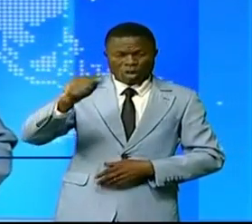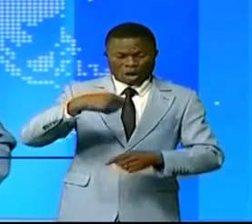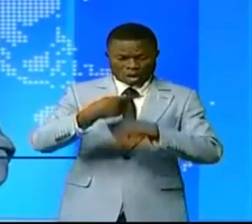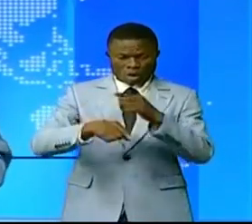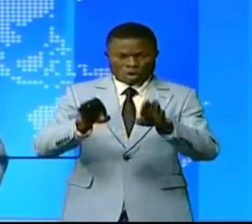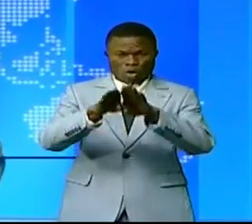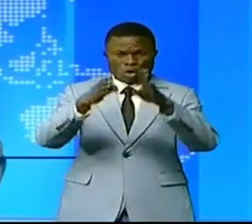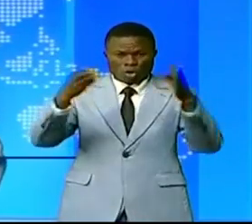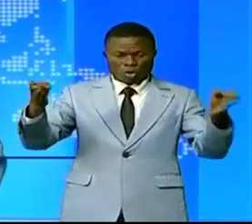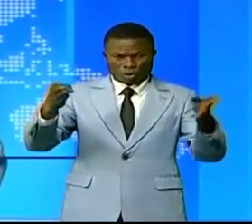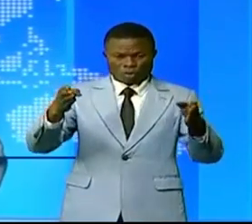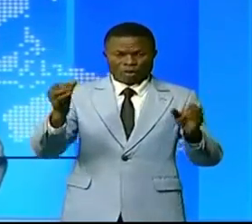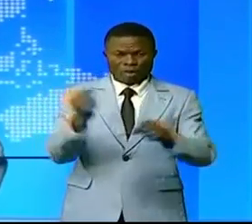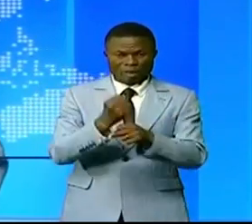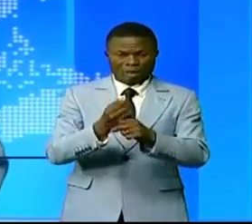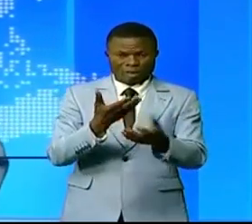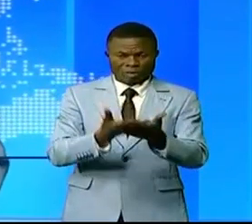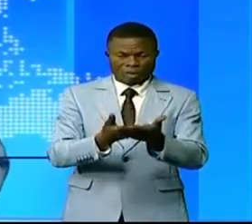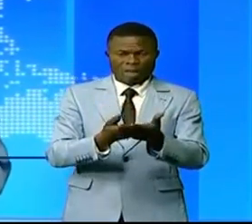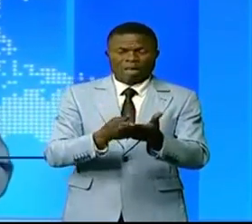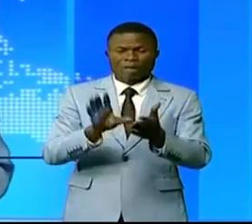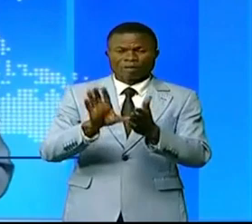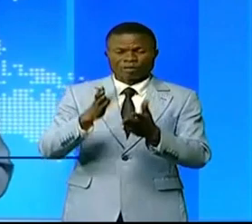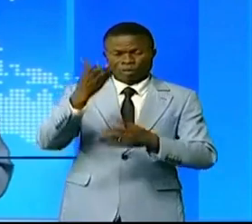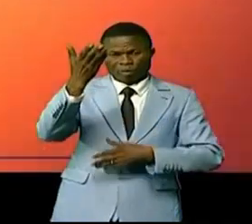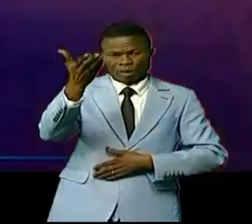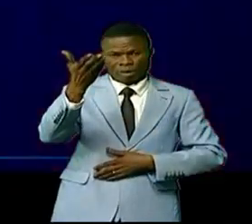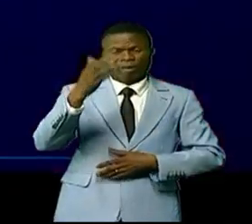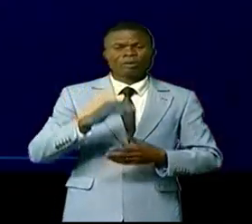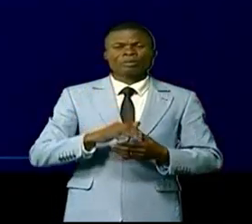à l'ouverture de ces travaux. On en parle avec Patty Tondouan.